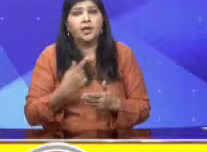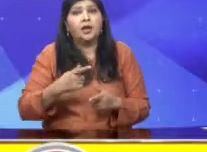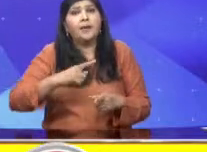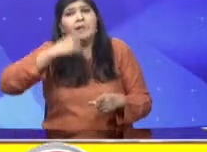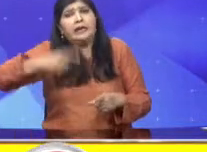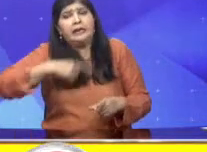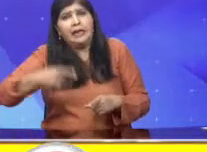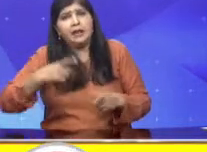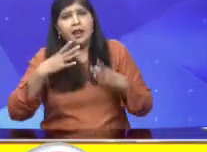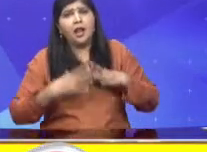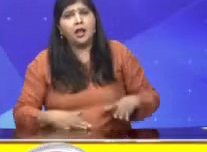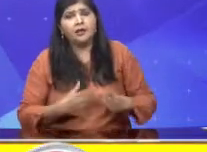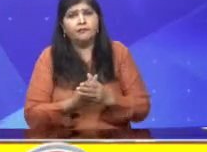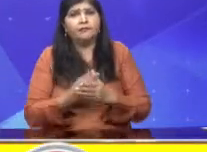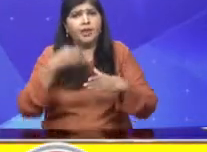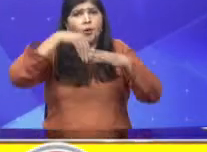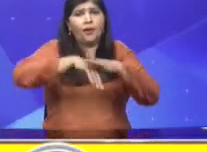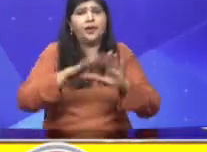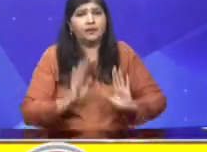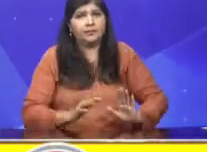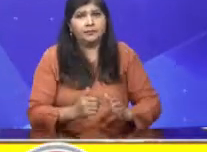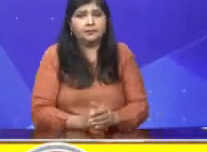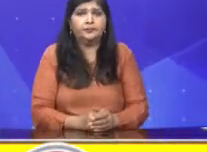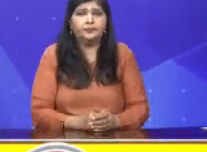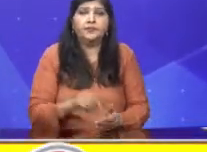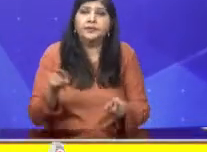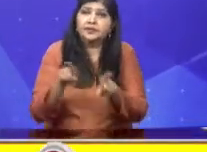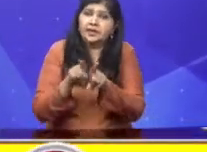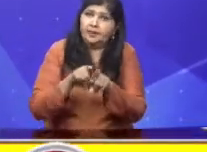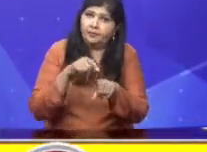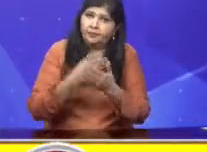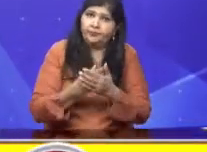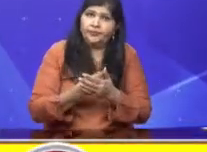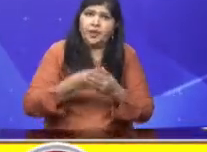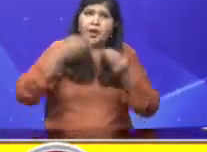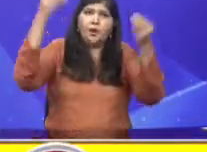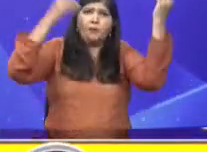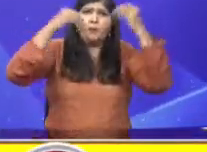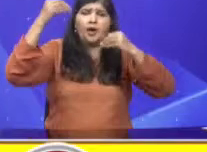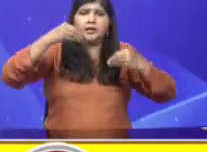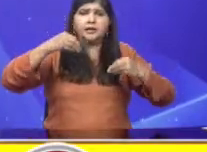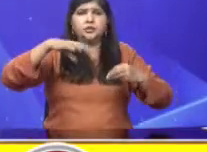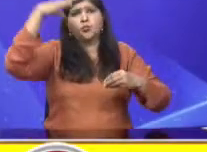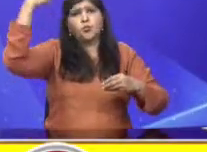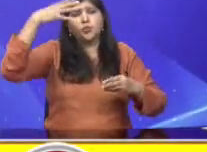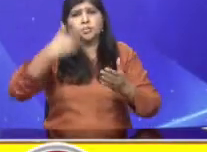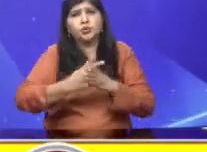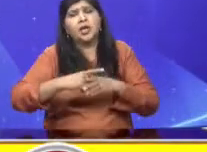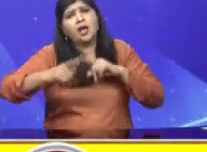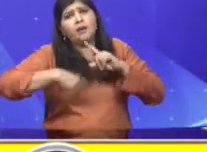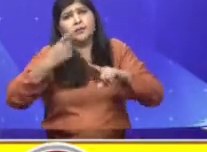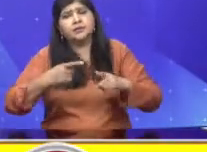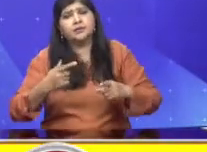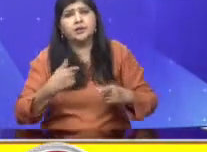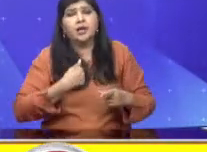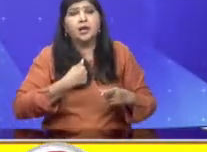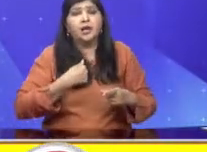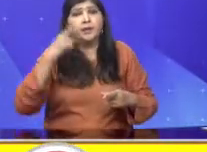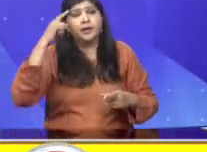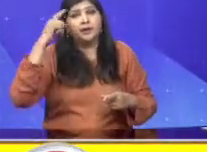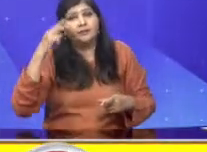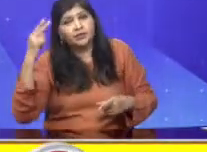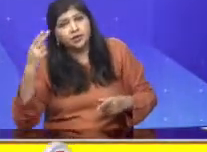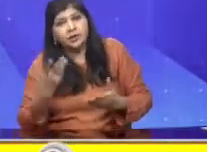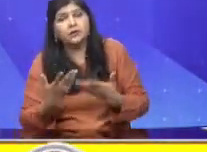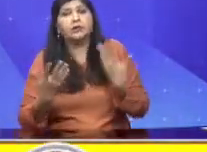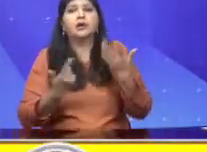दैनिक जीवन में रचा बसा हुआ है वहीं बारिस और मौन्सून हमेशा से हमारे वीचारों